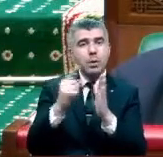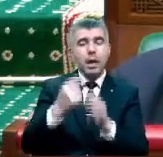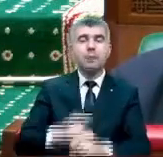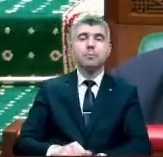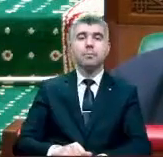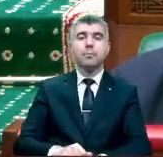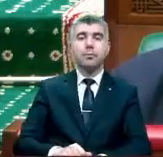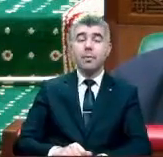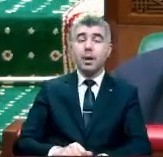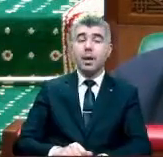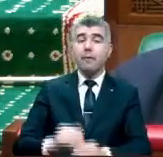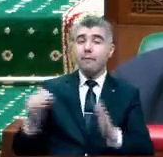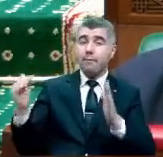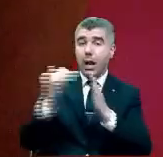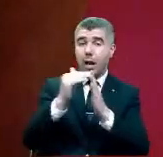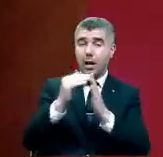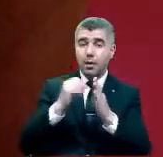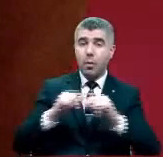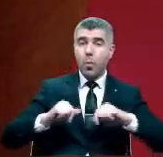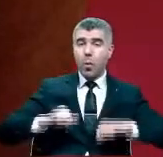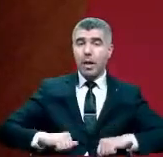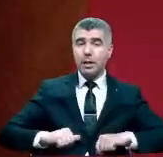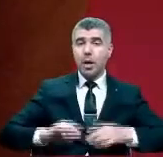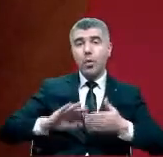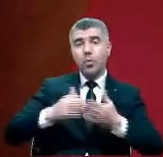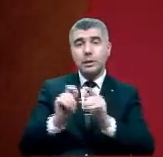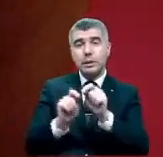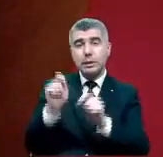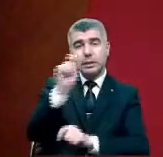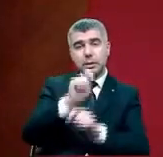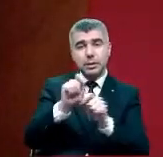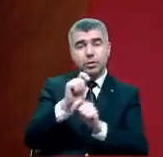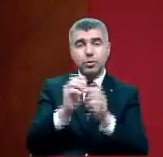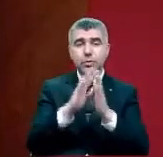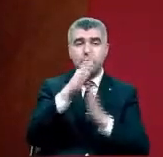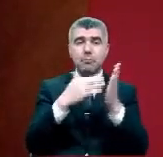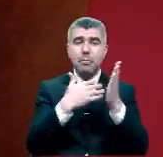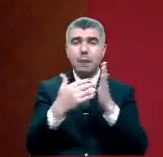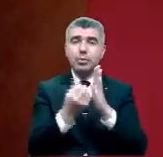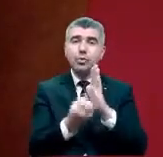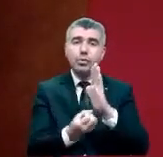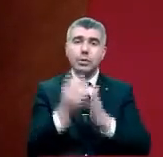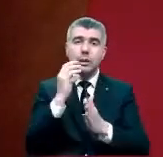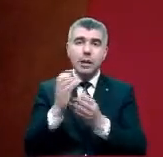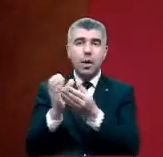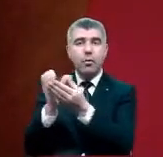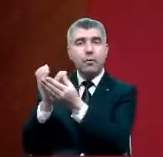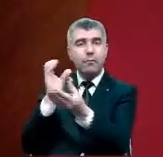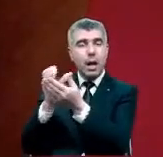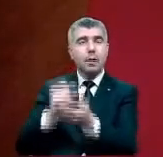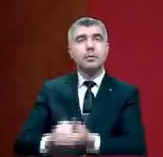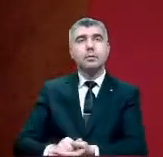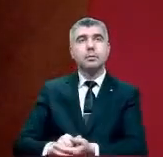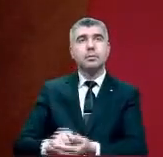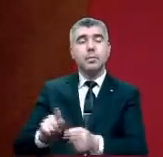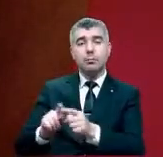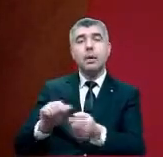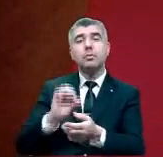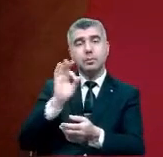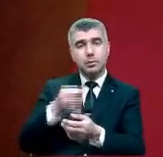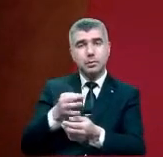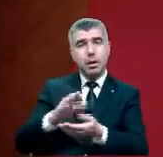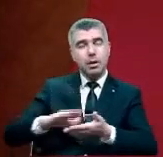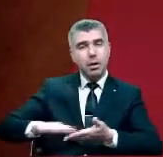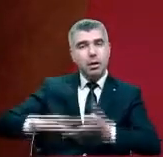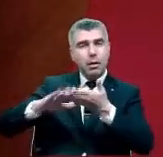أخيرا بغيت نشير أن الوزارة بصدد دراسة كيفية تحسين برنامج تجديد الحاضرة للحافلات، مساهمة منها في